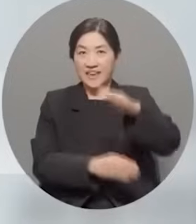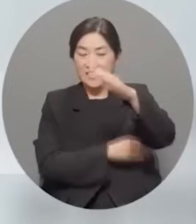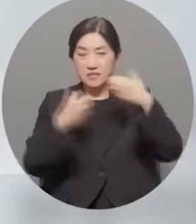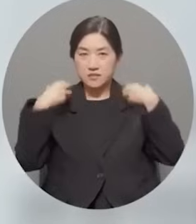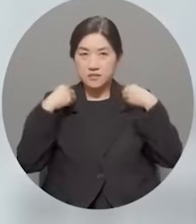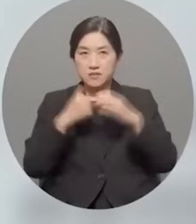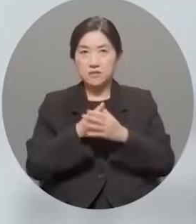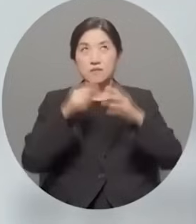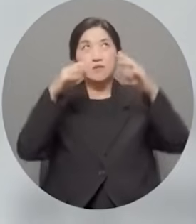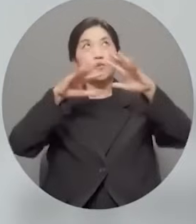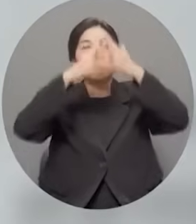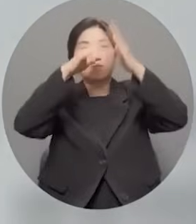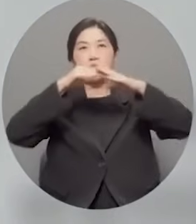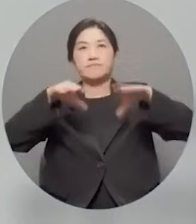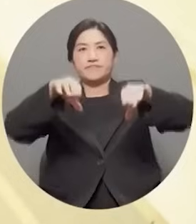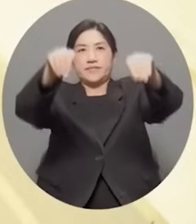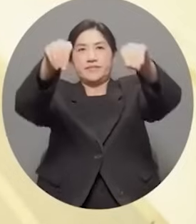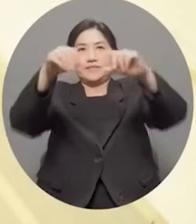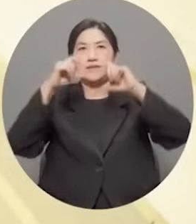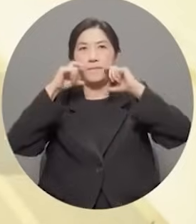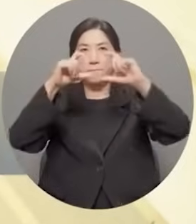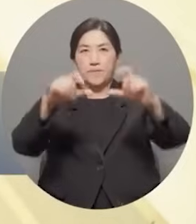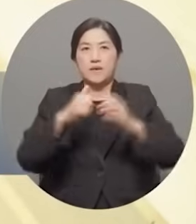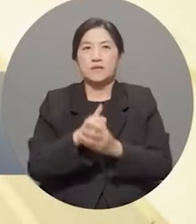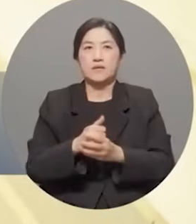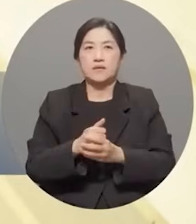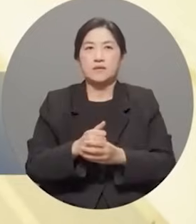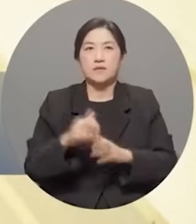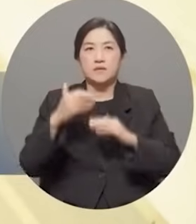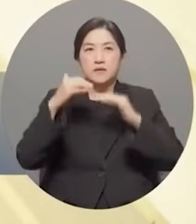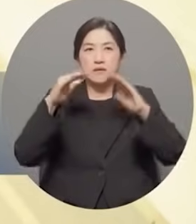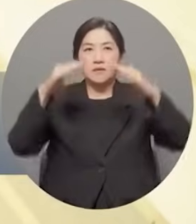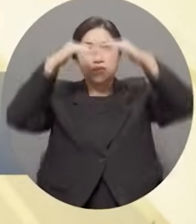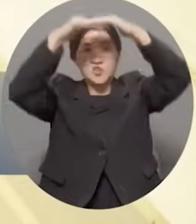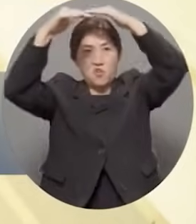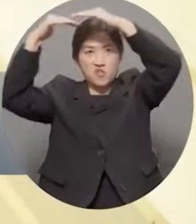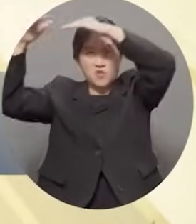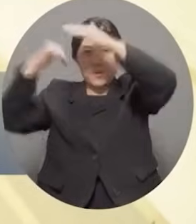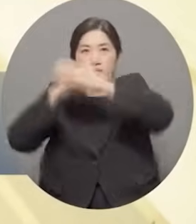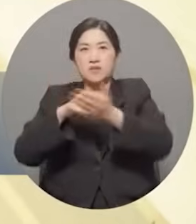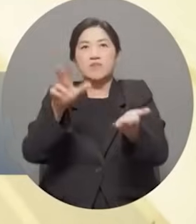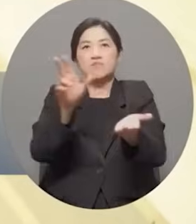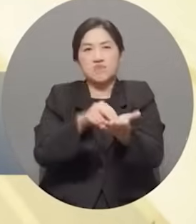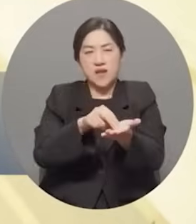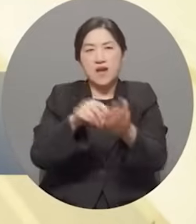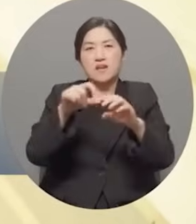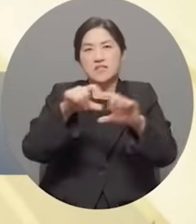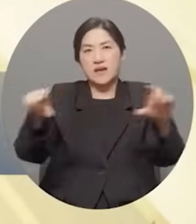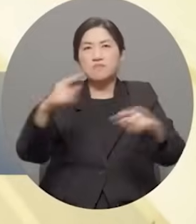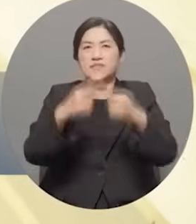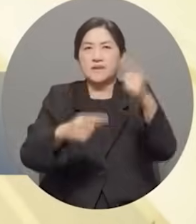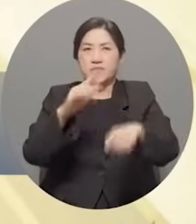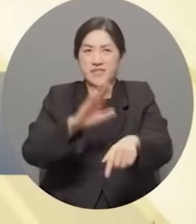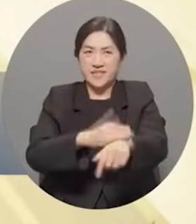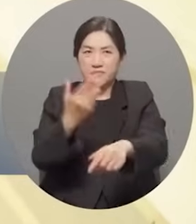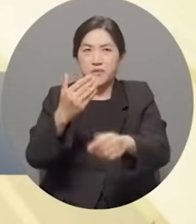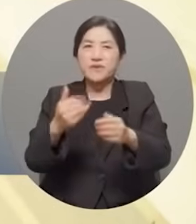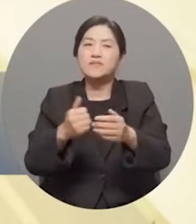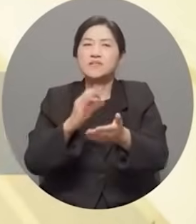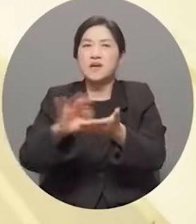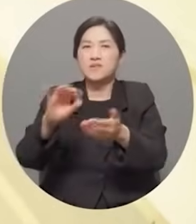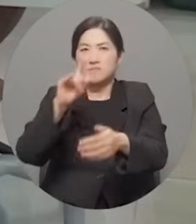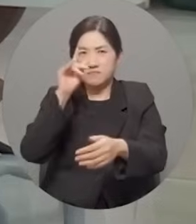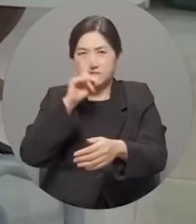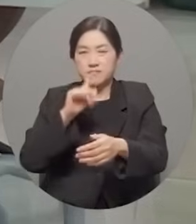작업 중지 명령을 내렸습니다. 해당 공정은 천장 공사에 대한 불량 악재 사용으로 인하여 중지 명령을 내리게 된